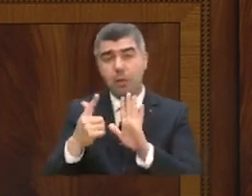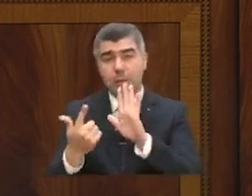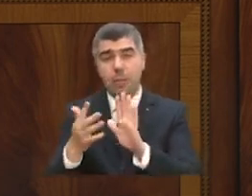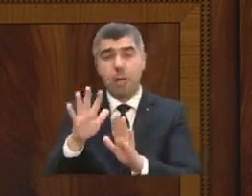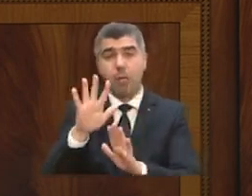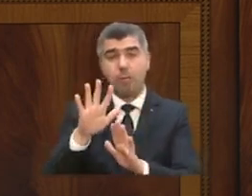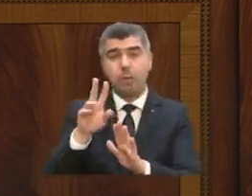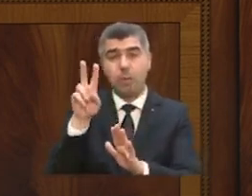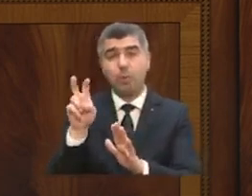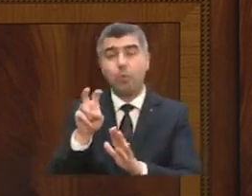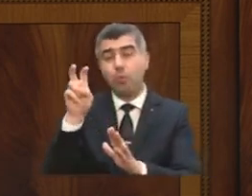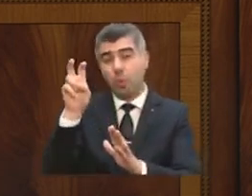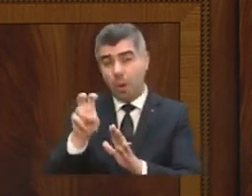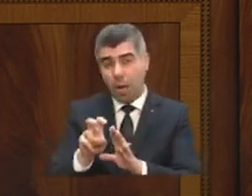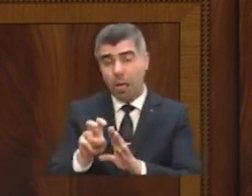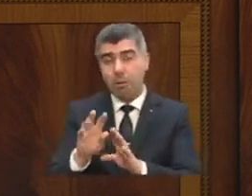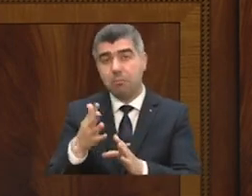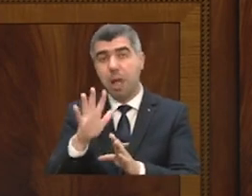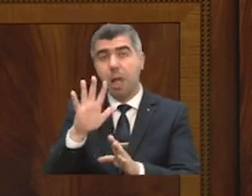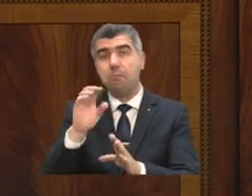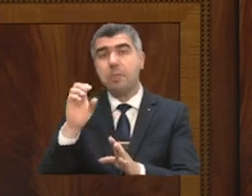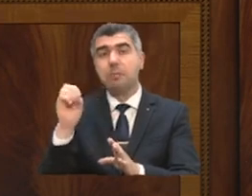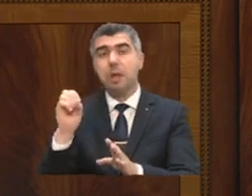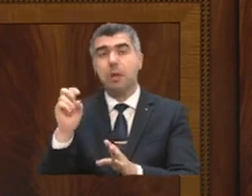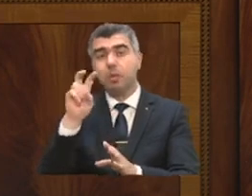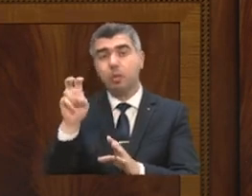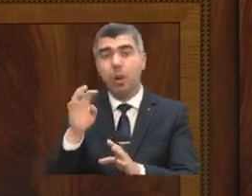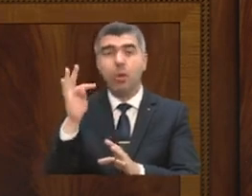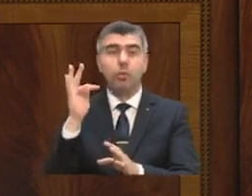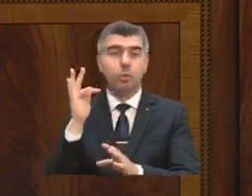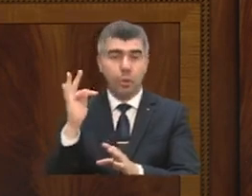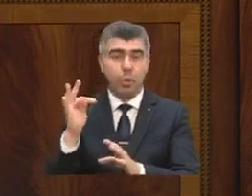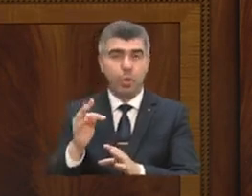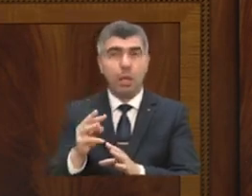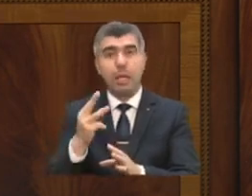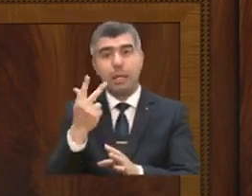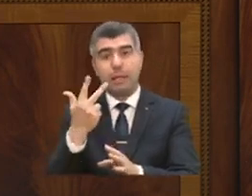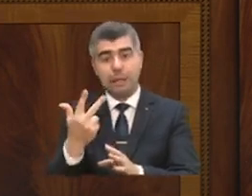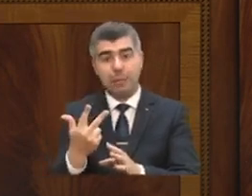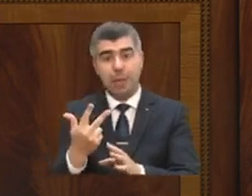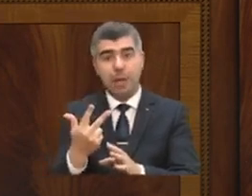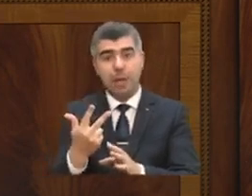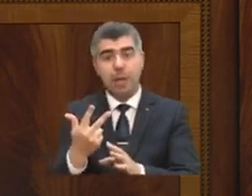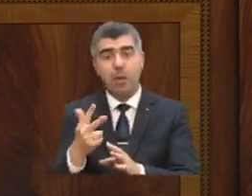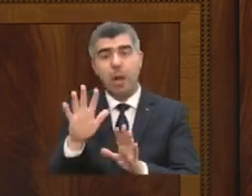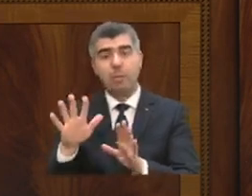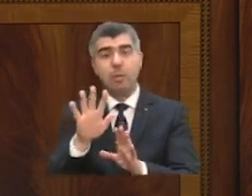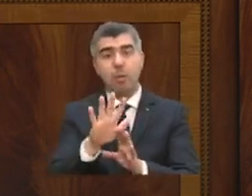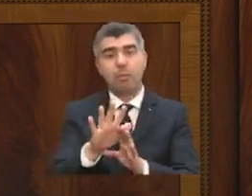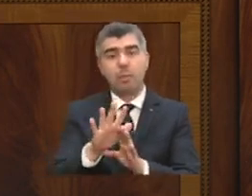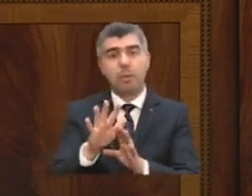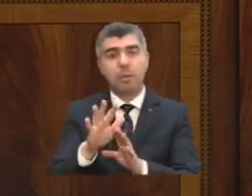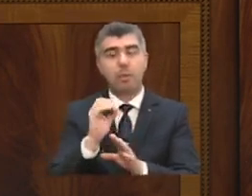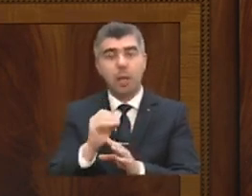457 دولار حتى 500 ديال الدولار للطن ومتوسط ديال 358 دولار للطن، فيما بلغت أسعار السكر